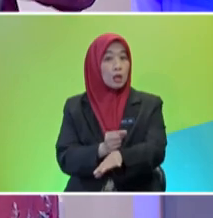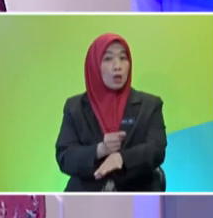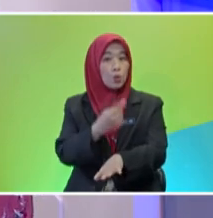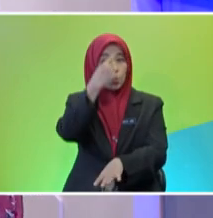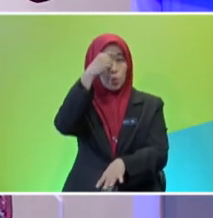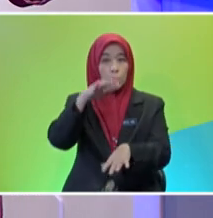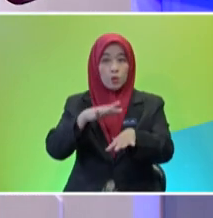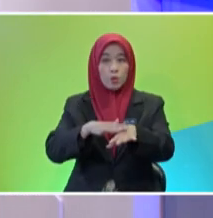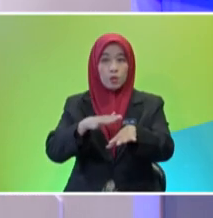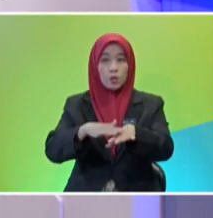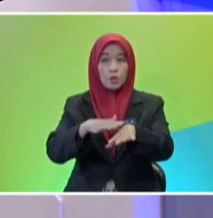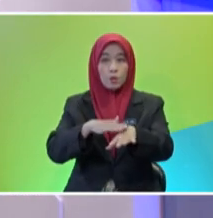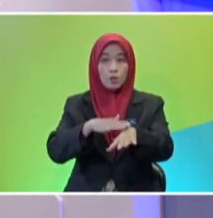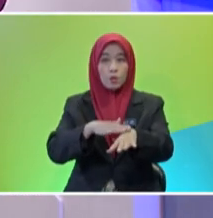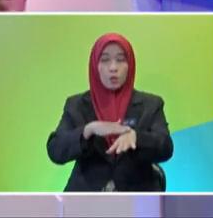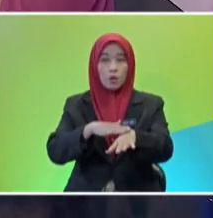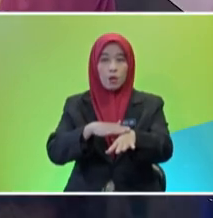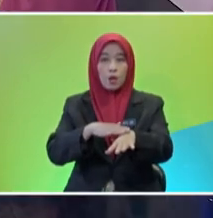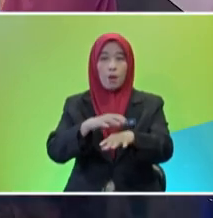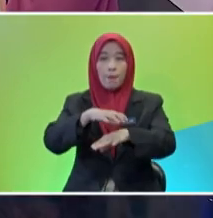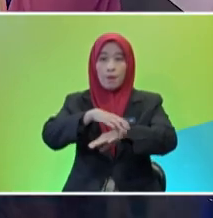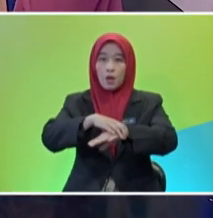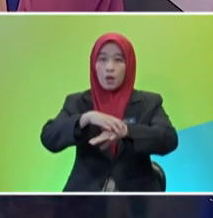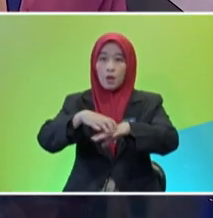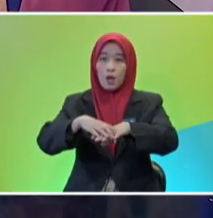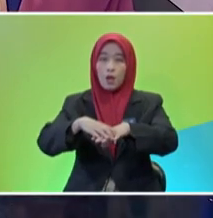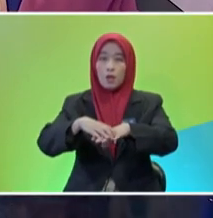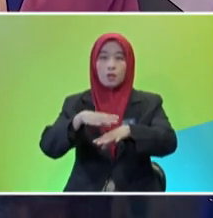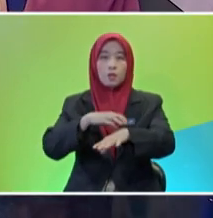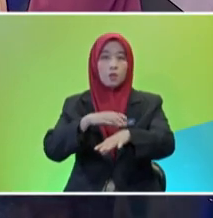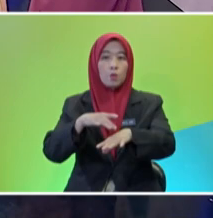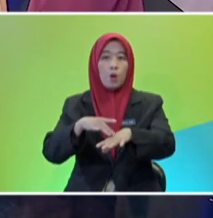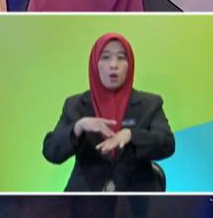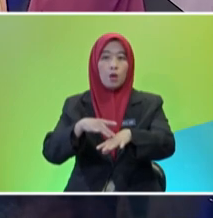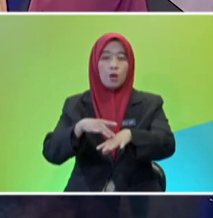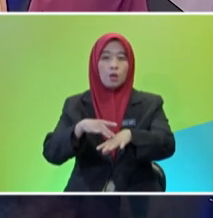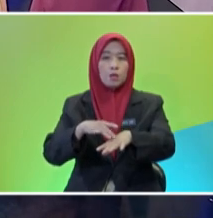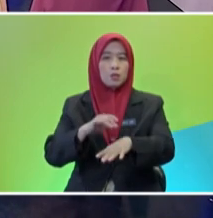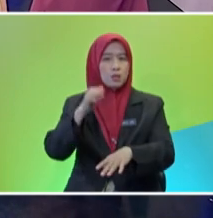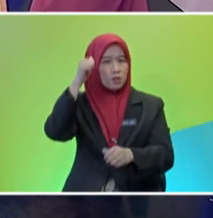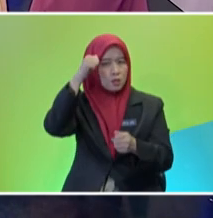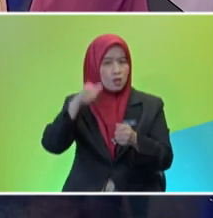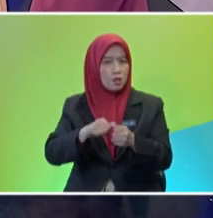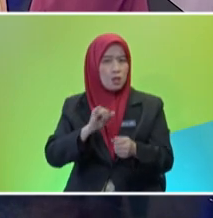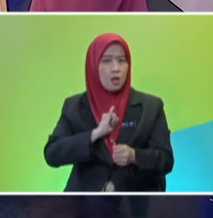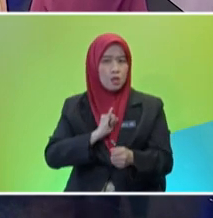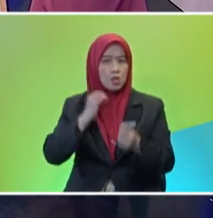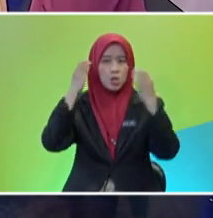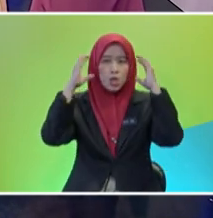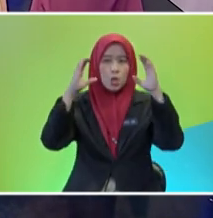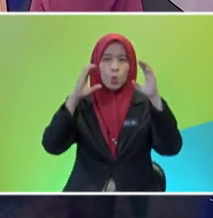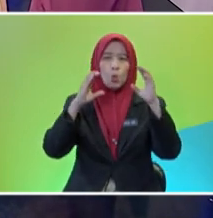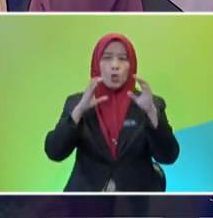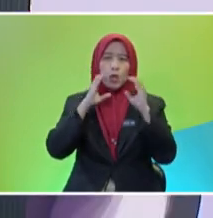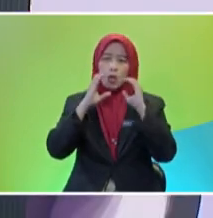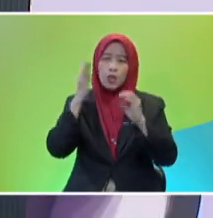menyentuh. Menyentuh. Memegang, menyentuh. Seingat saya, cikgu cakap menyentuh, tadi kalau untuk